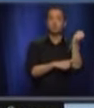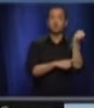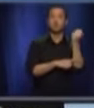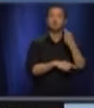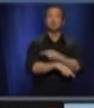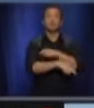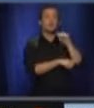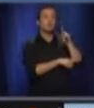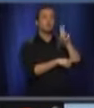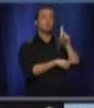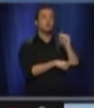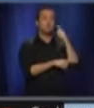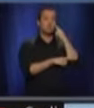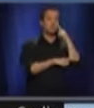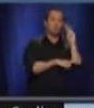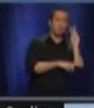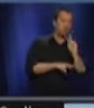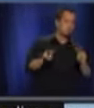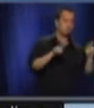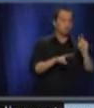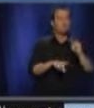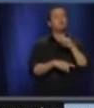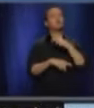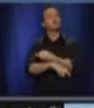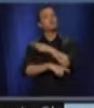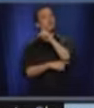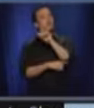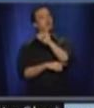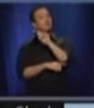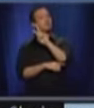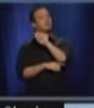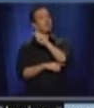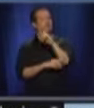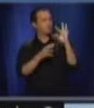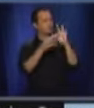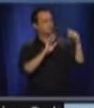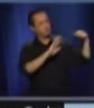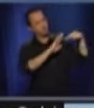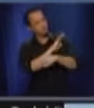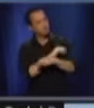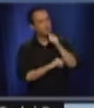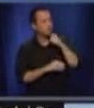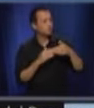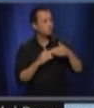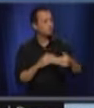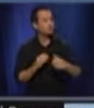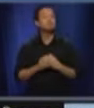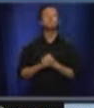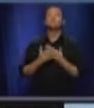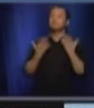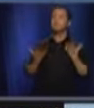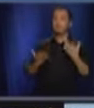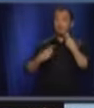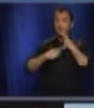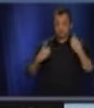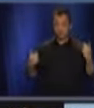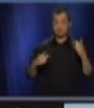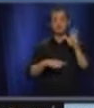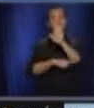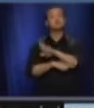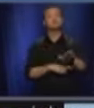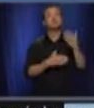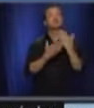Litvak pourront venir, mais on a décidé de maintenir au moins 2 groupes stables supplémentaires permettant aux élèves de participer à